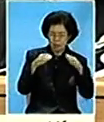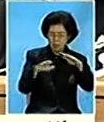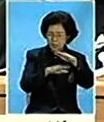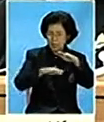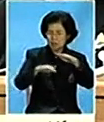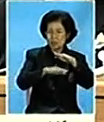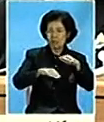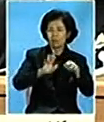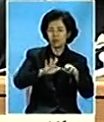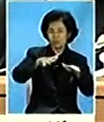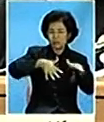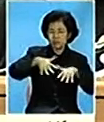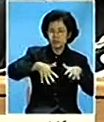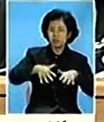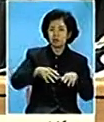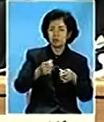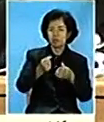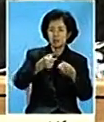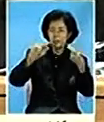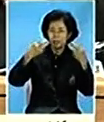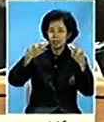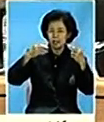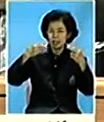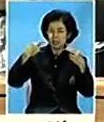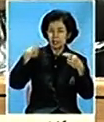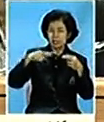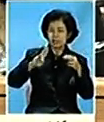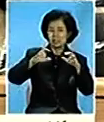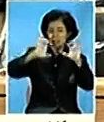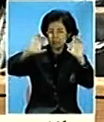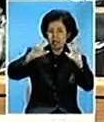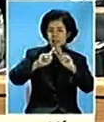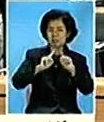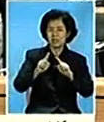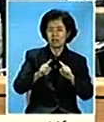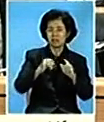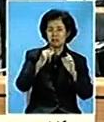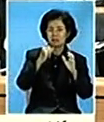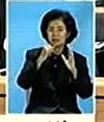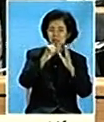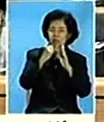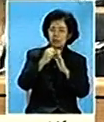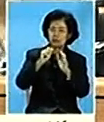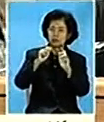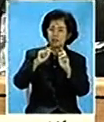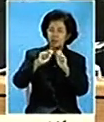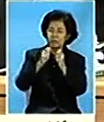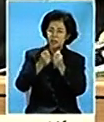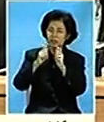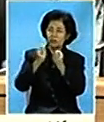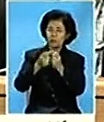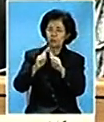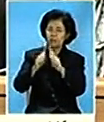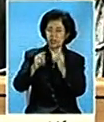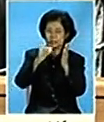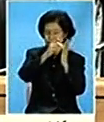ของพี่น้องประชาชนของส่วนราชการเนี่ยเพื่อรองรับเหล่านี้โดยเฉพาะจังหวัดอำเภอตำบลหมู่บ้านที่อยู่ฉับชายแดนนะครับขณะ